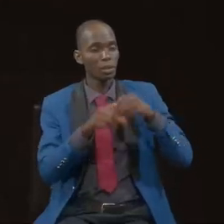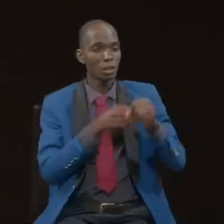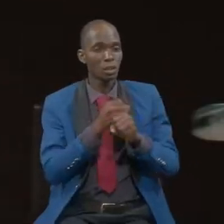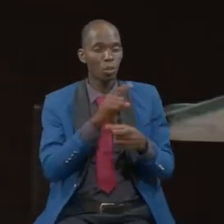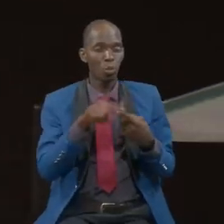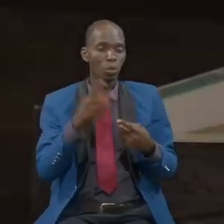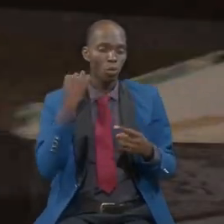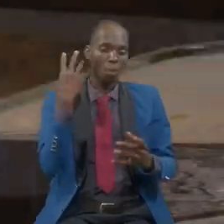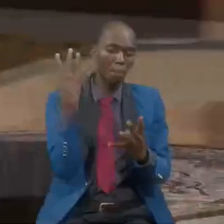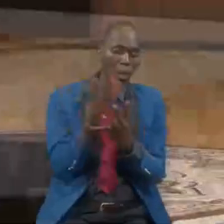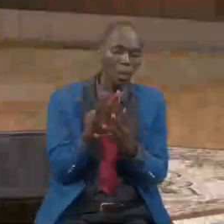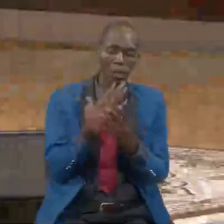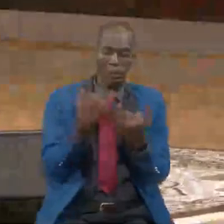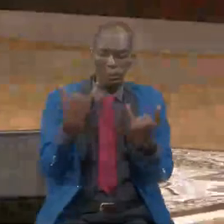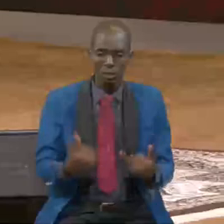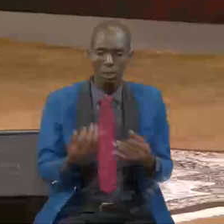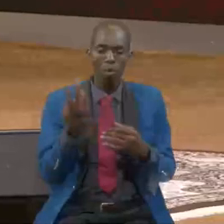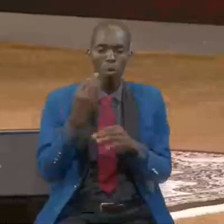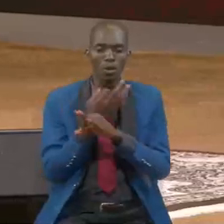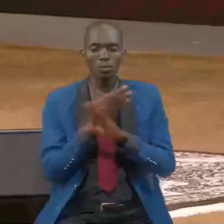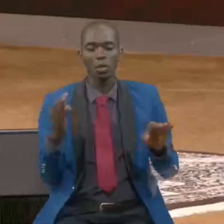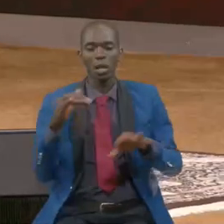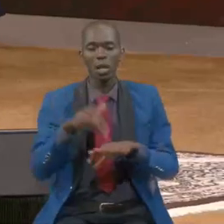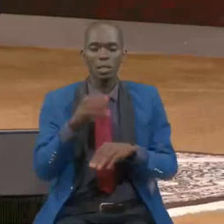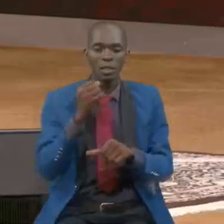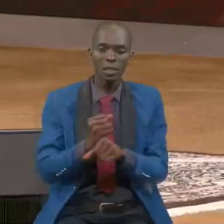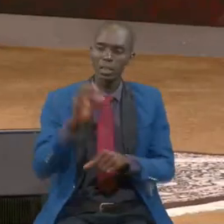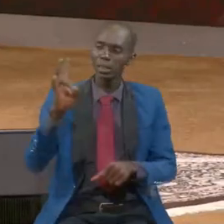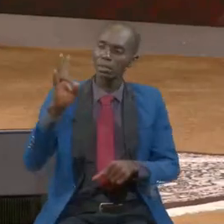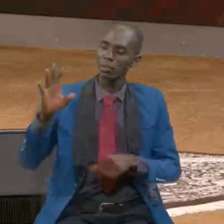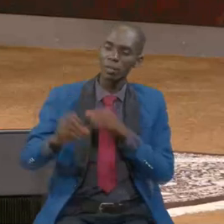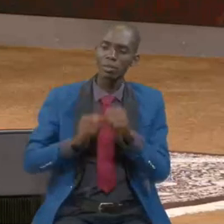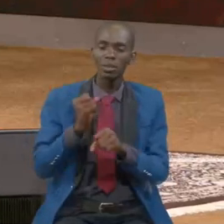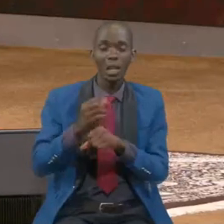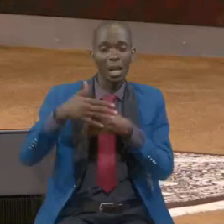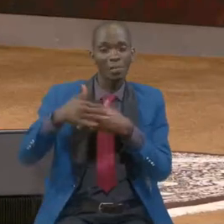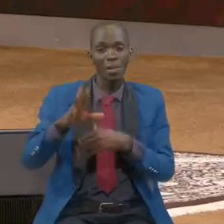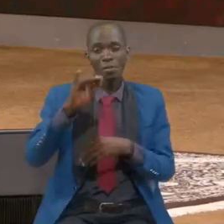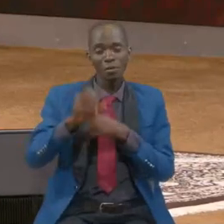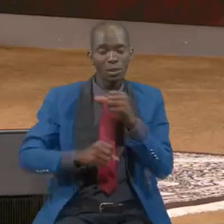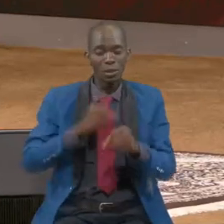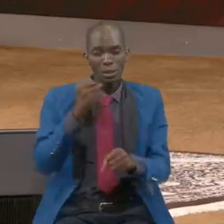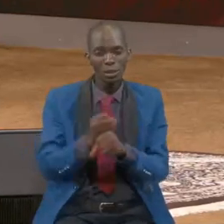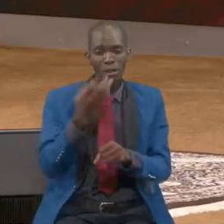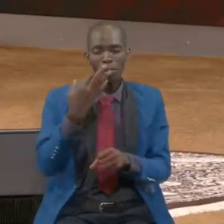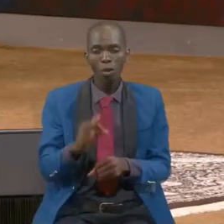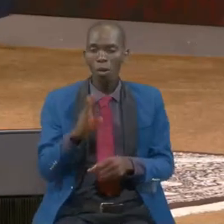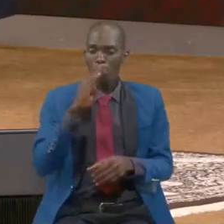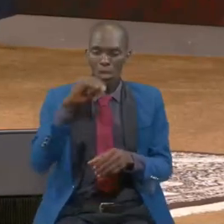ans la prière chose qu'il voudrait voir il voudrait se mirer après 50 ans d'être